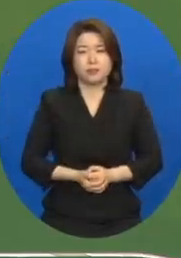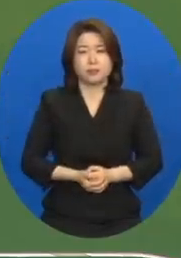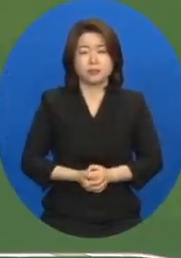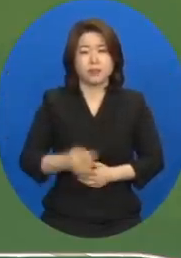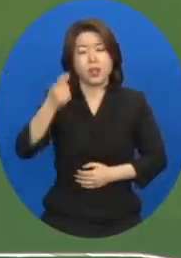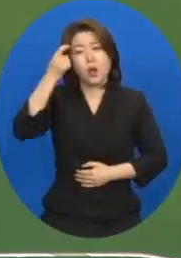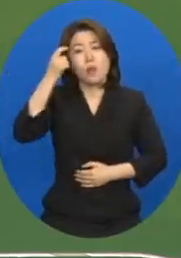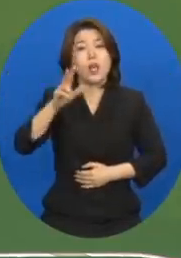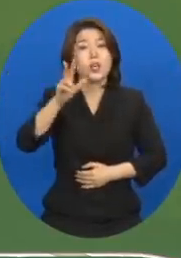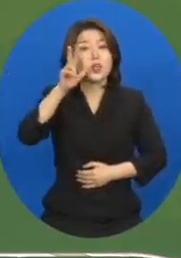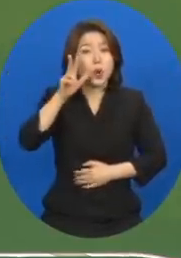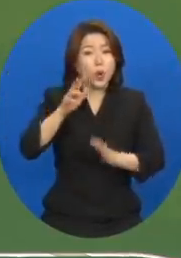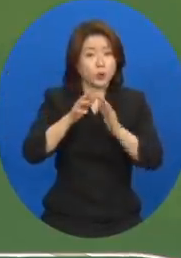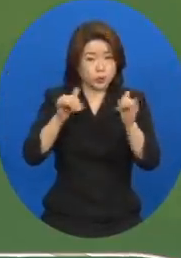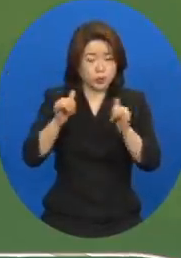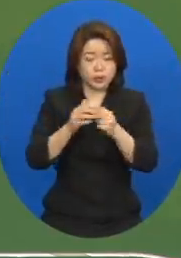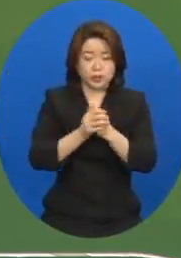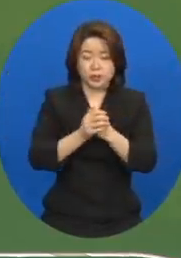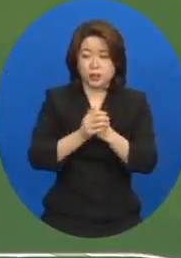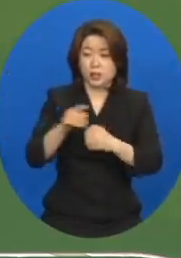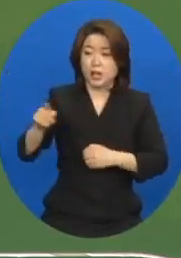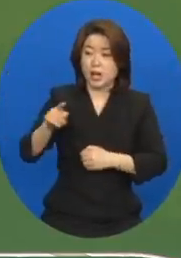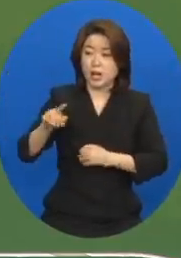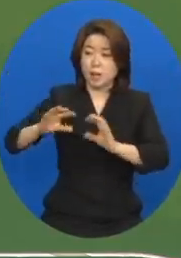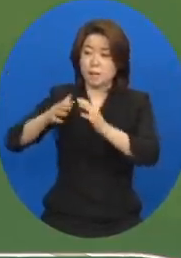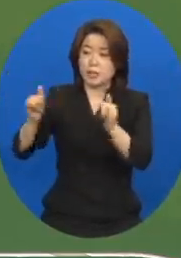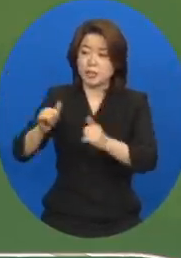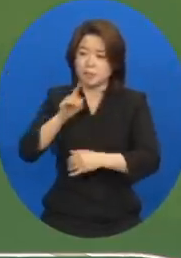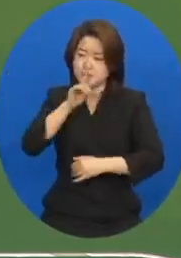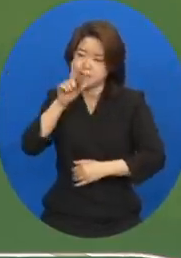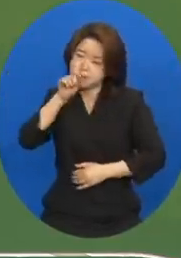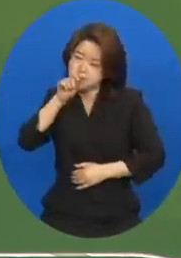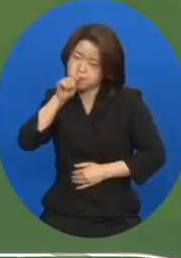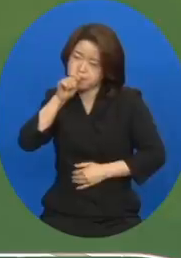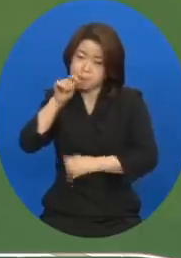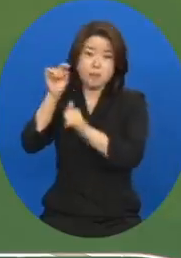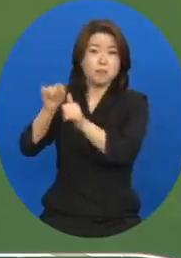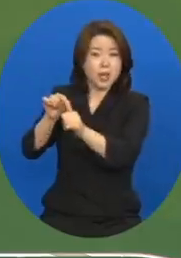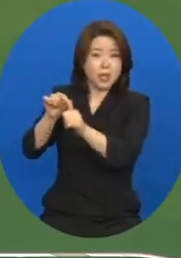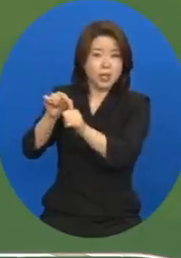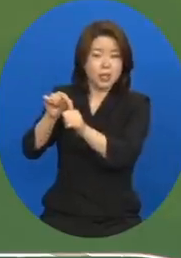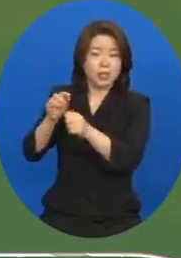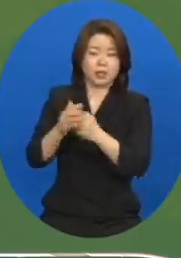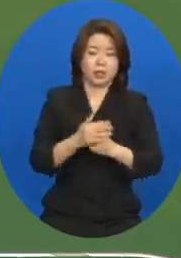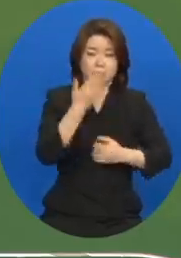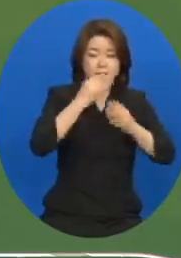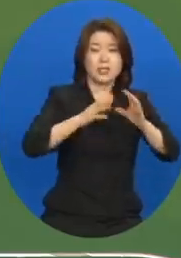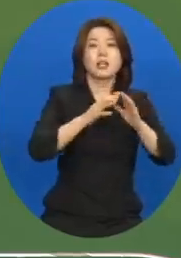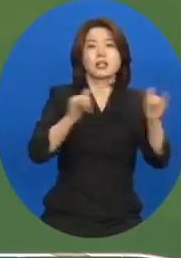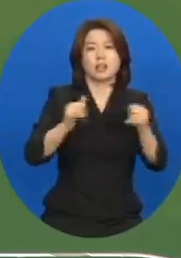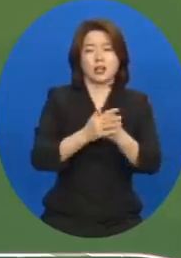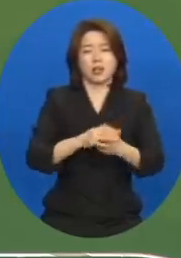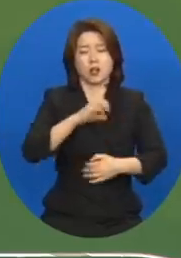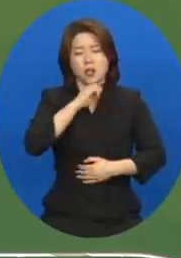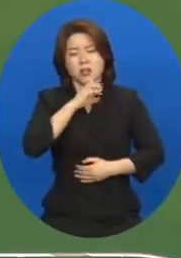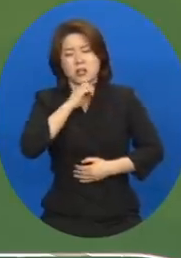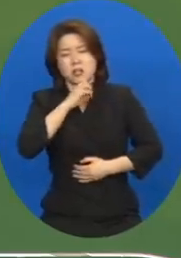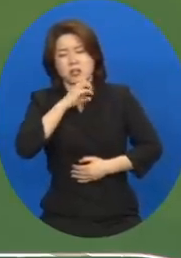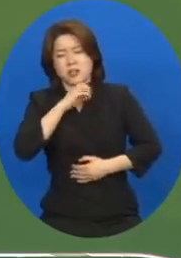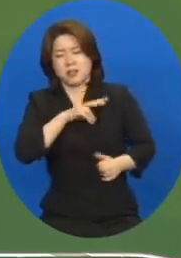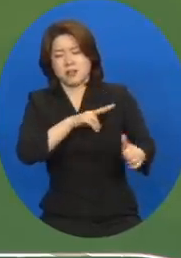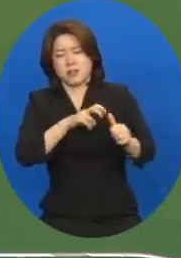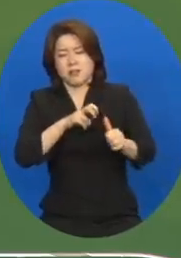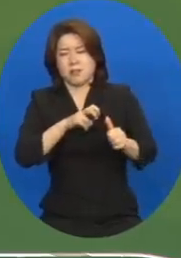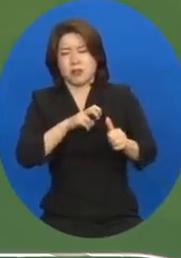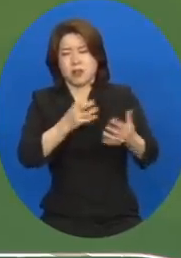왜 여호수아가 이스라엘 백성들에게 아무 말을 하지 못하게 했을까요? 이스라엘 백성들은 불평과 원망을